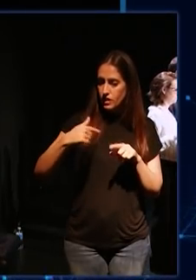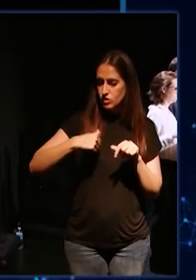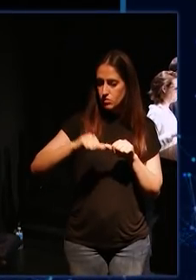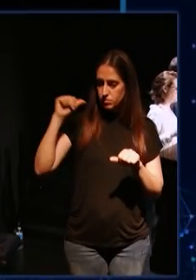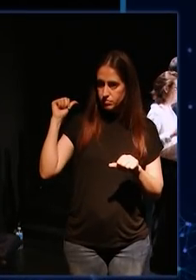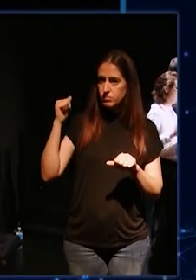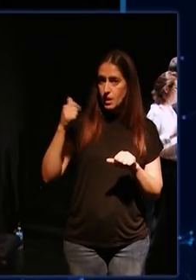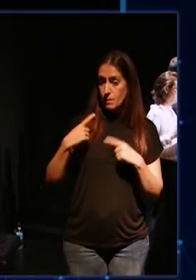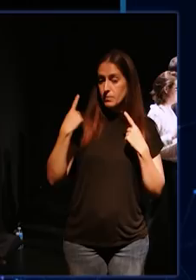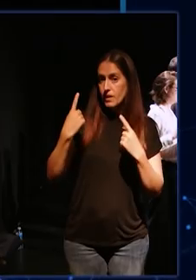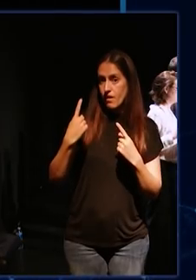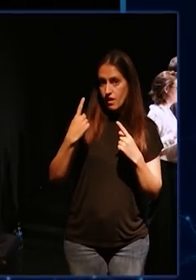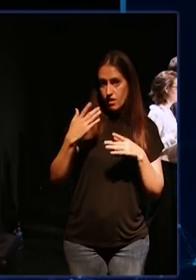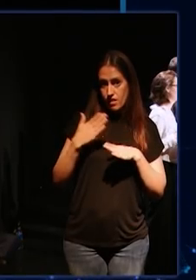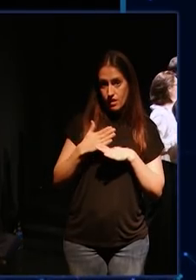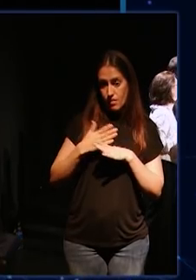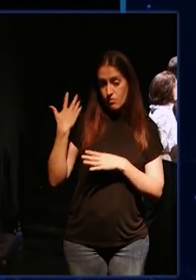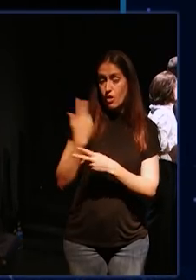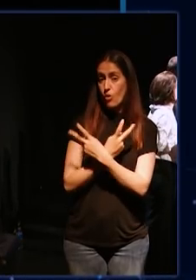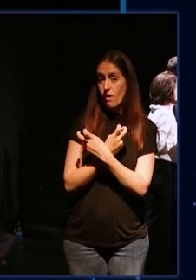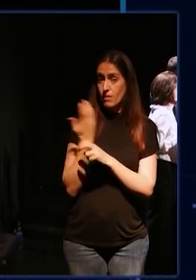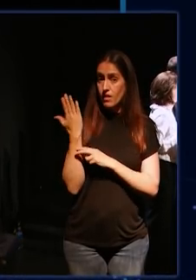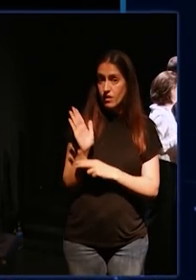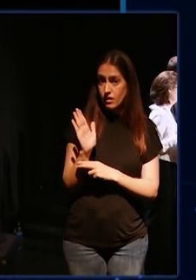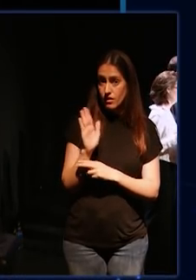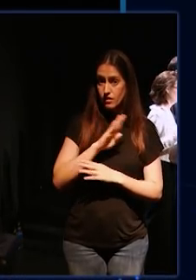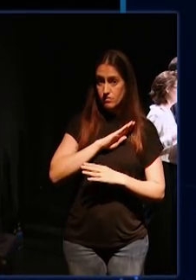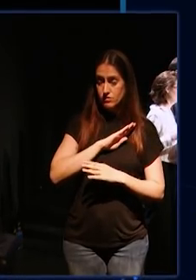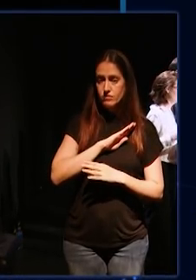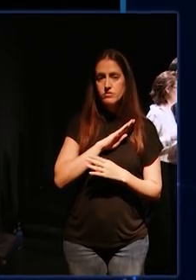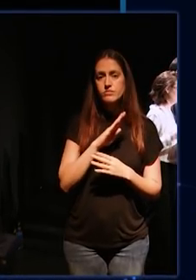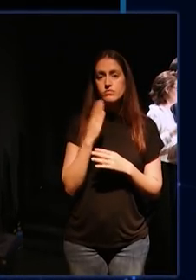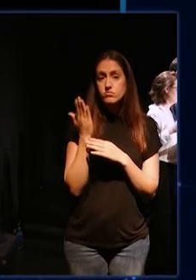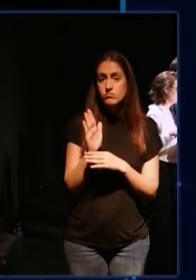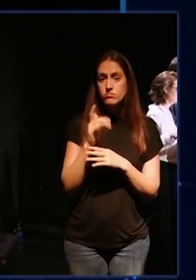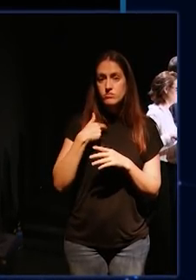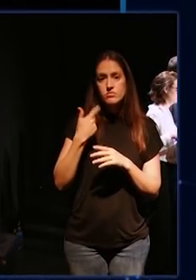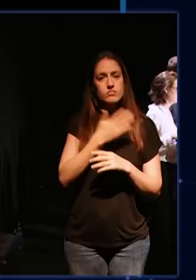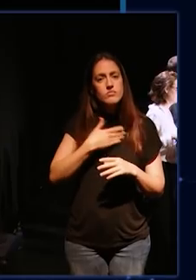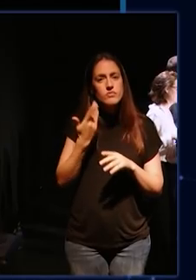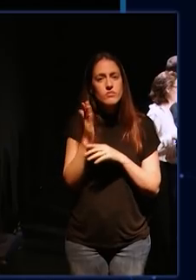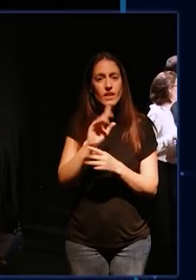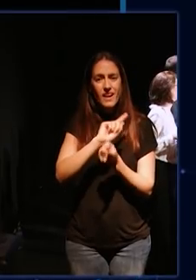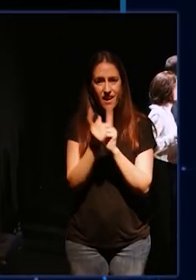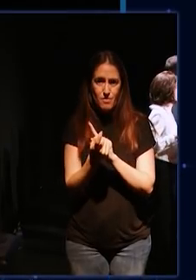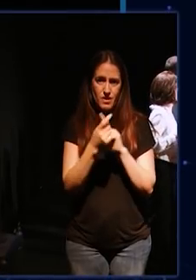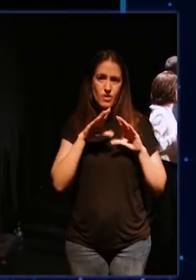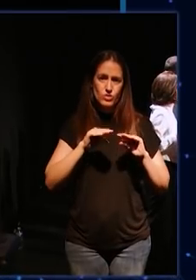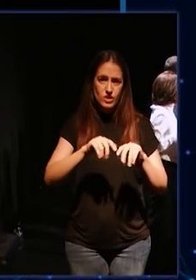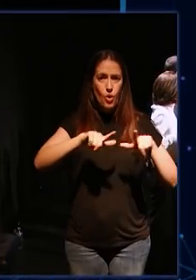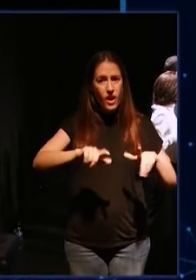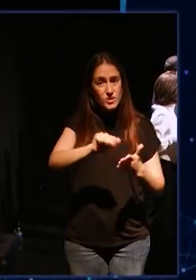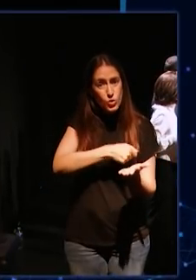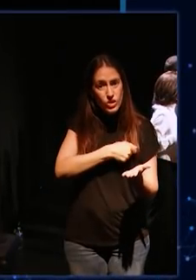primera presentació del nostre equip al mes de novembre, com és proposar el canvi i facilitar el canvi d'ús dels locals